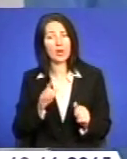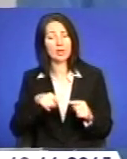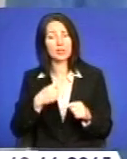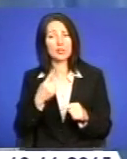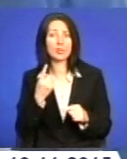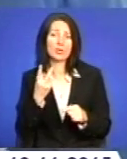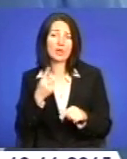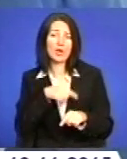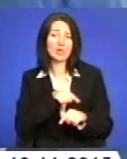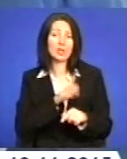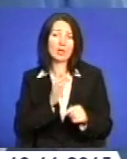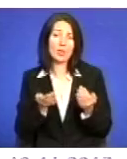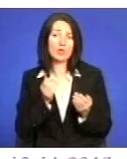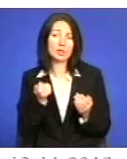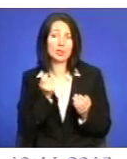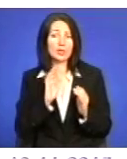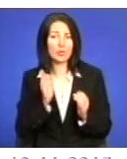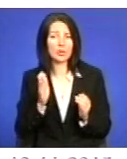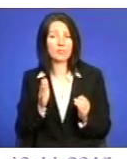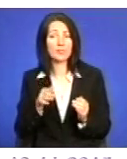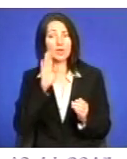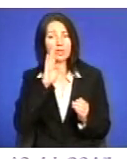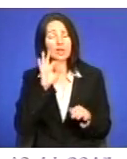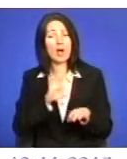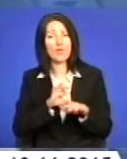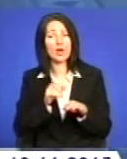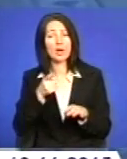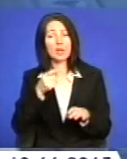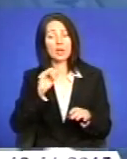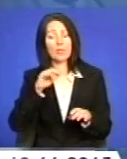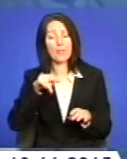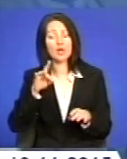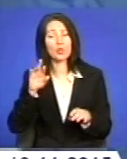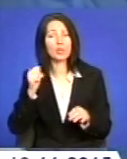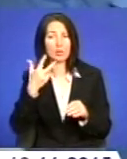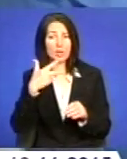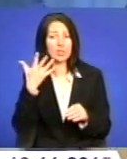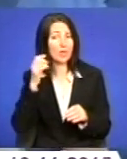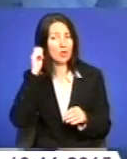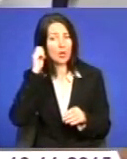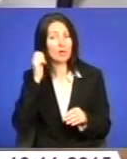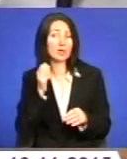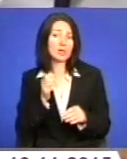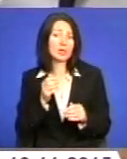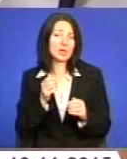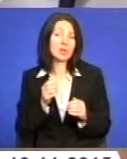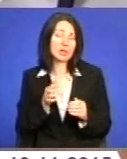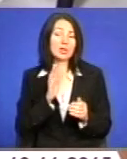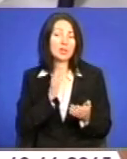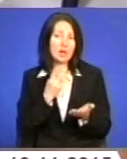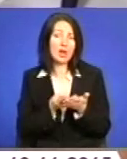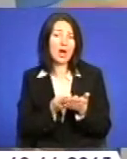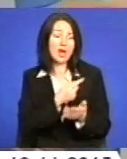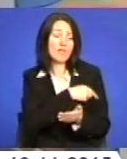годину-дві може бути трошки. Пані Ганна хворіє гіпертонією 35 років. Час від часу лягає у лікарню, бо без